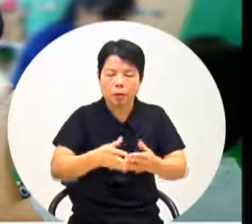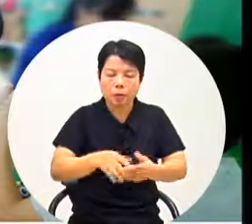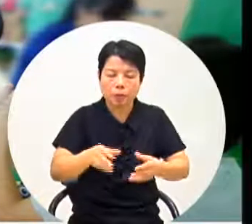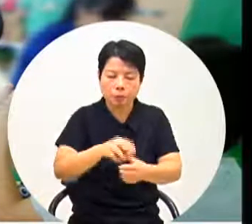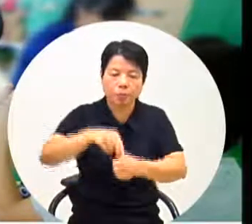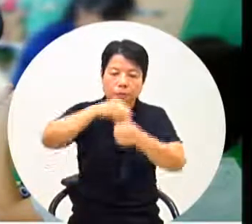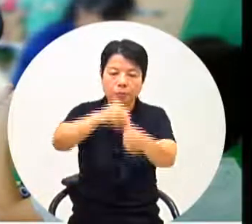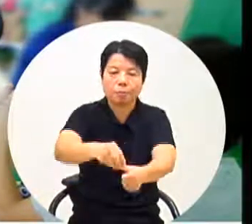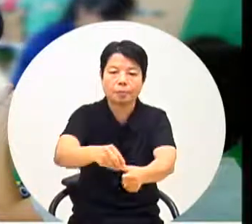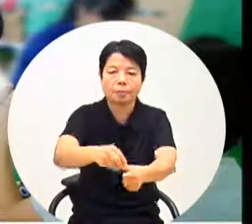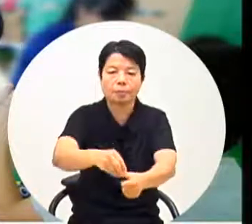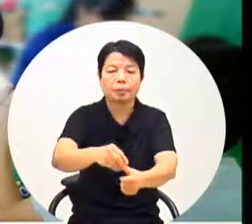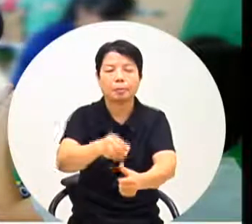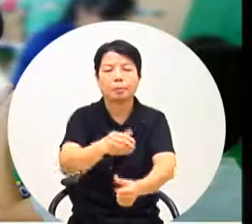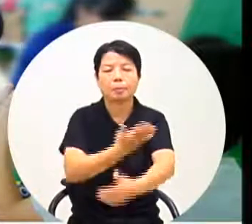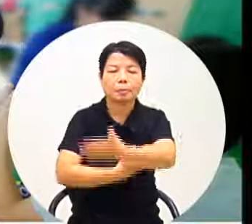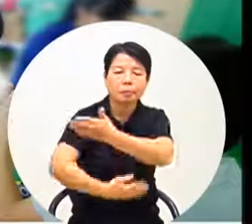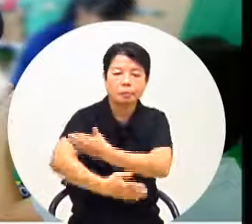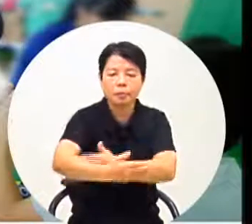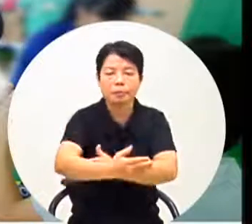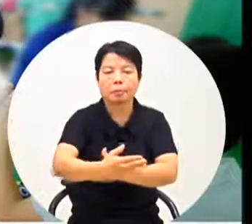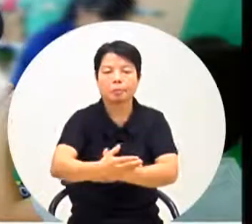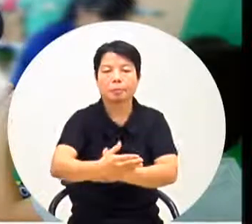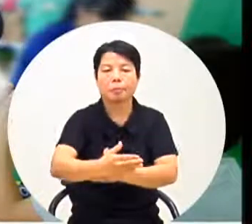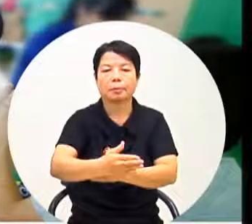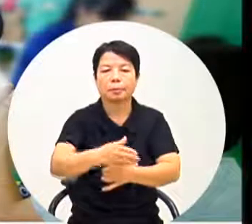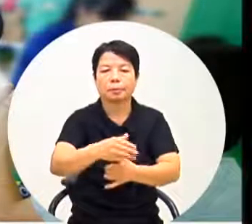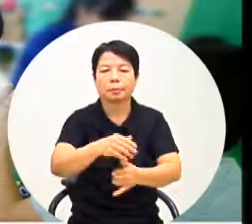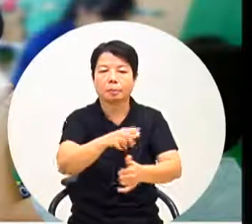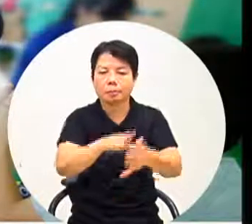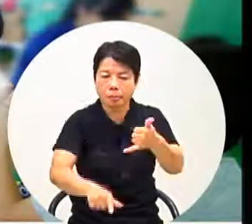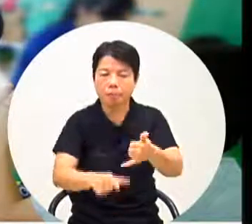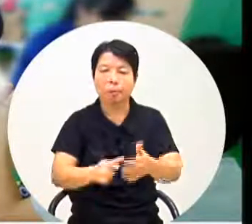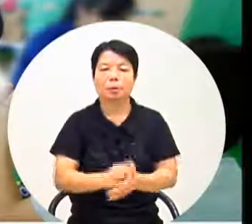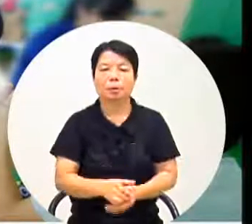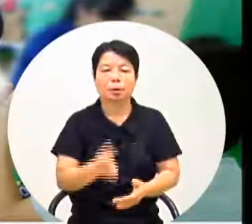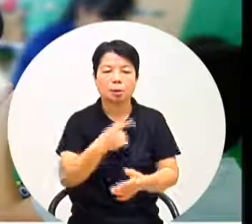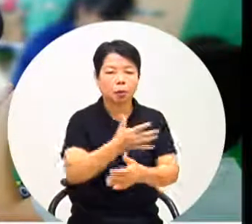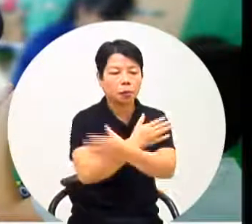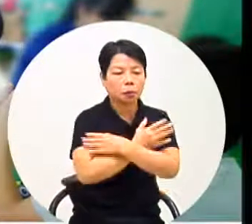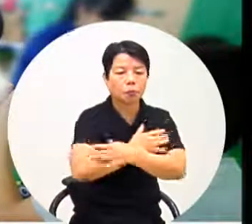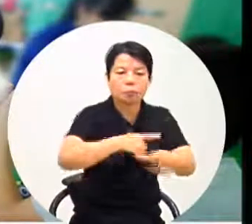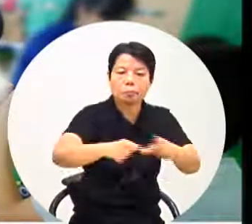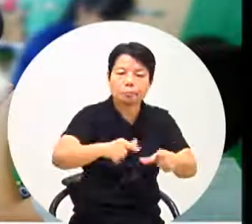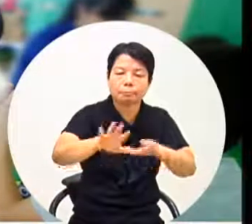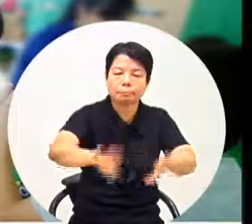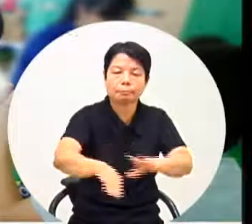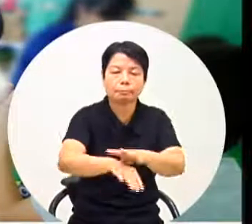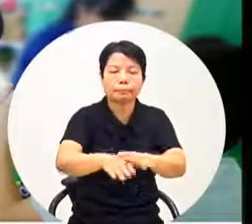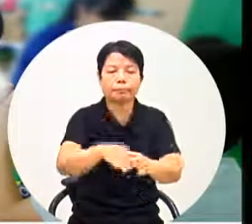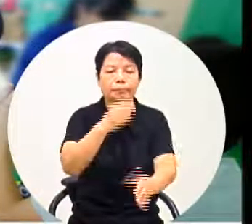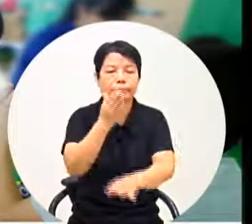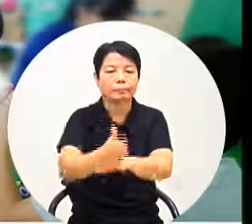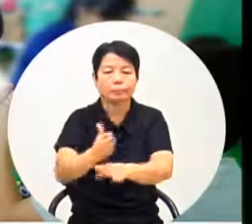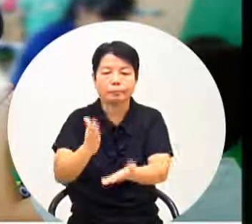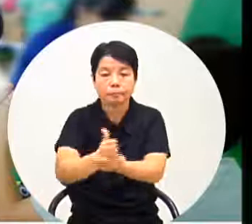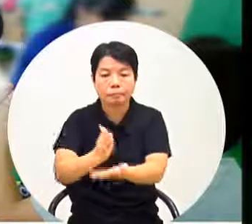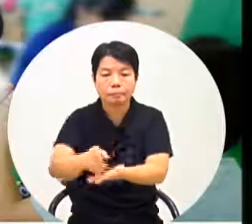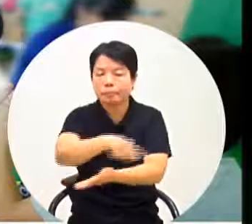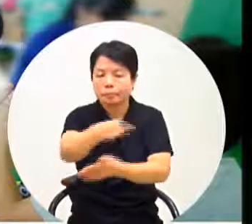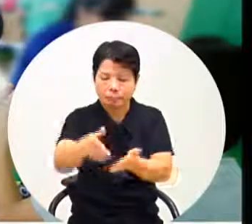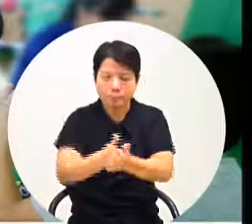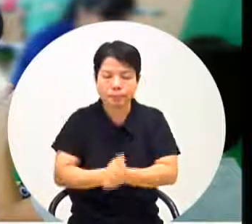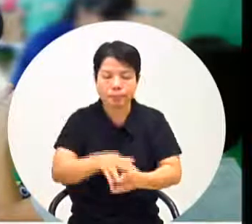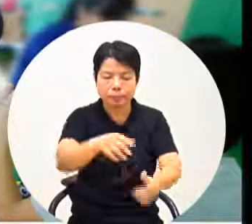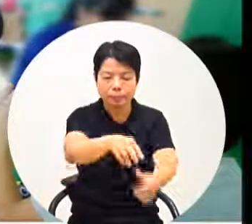呢，那因此呢，我们在已经没有使用的幼稚园场地设施呢，设置住宅式身心障碍福利机